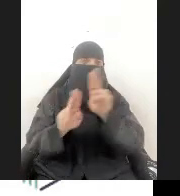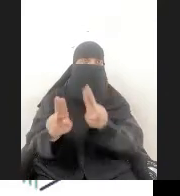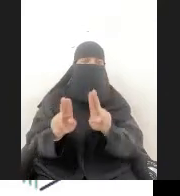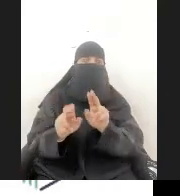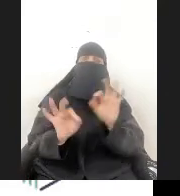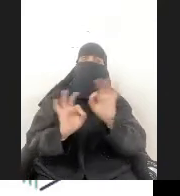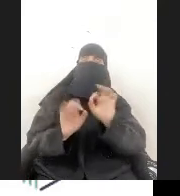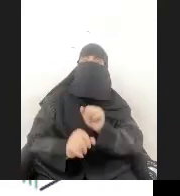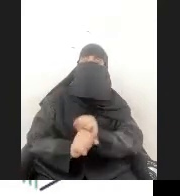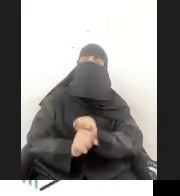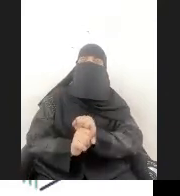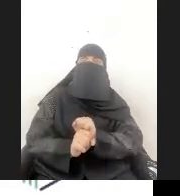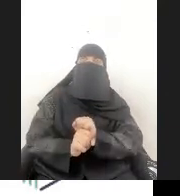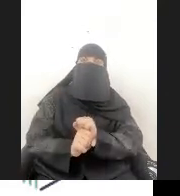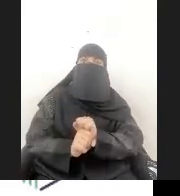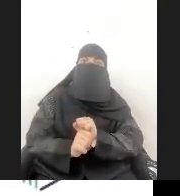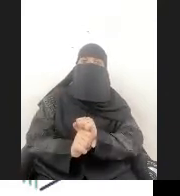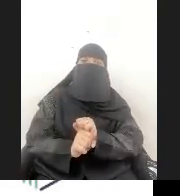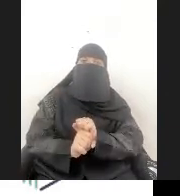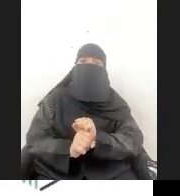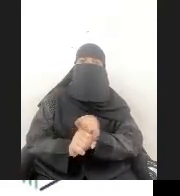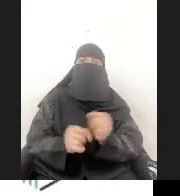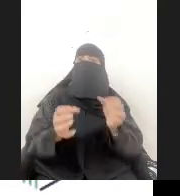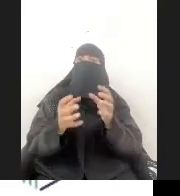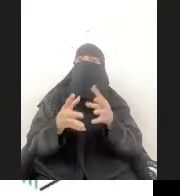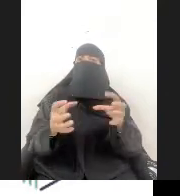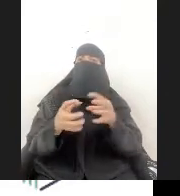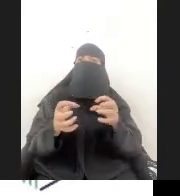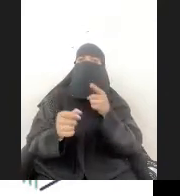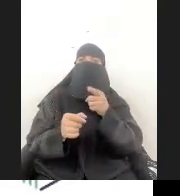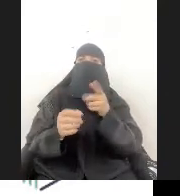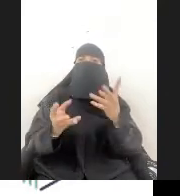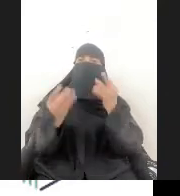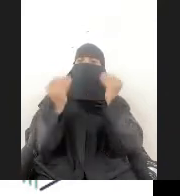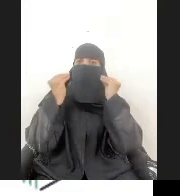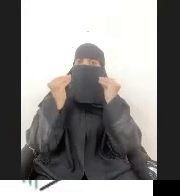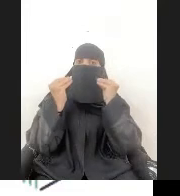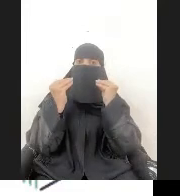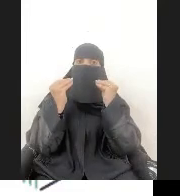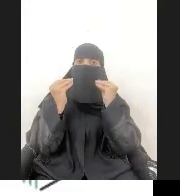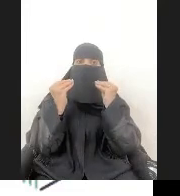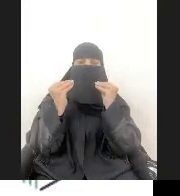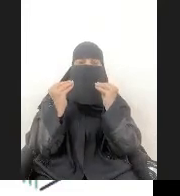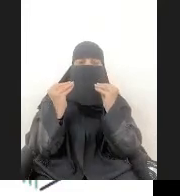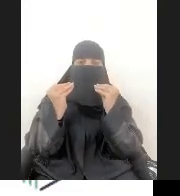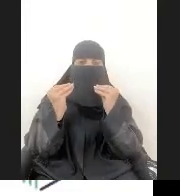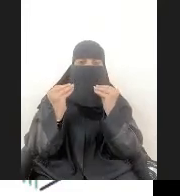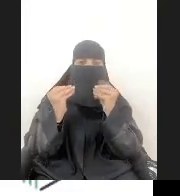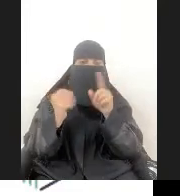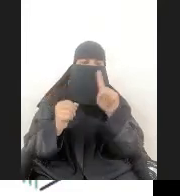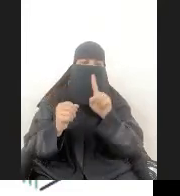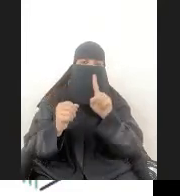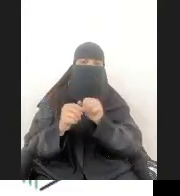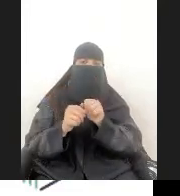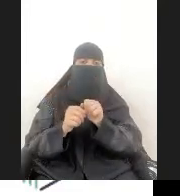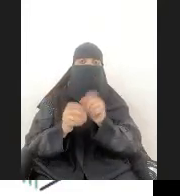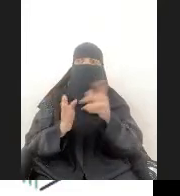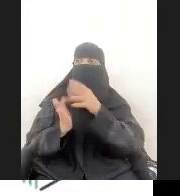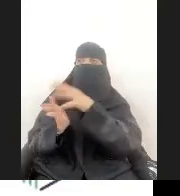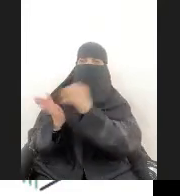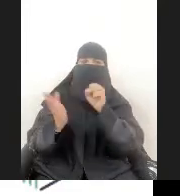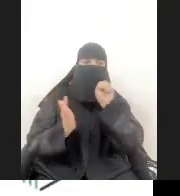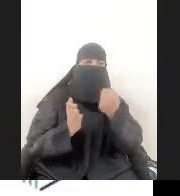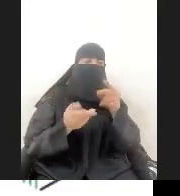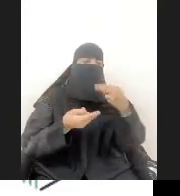لهم سؤال عرف التعلم المدمج وأعطيه يومين يرد على زملاء، بيروح على طول يأخذها نسخ لصق ويكتب لك التعلم المدمج